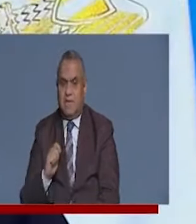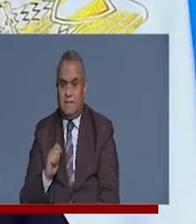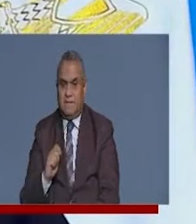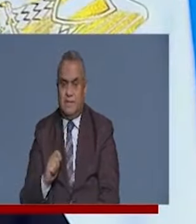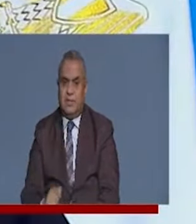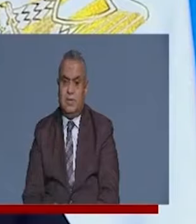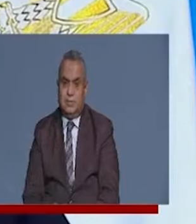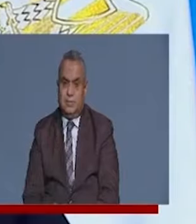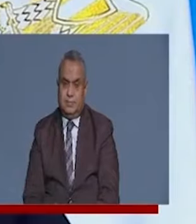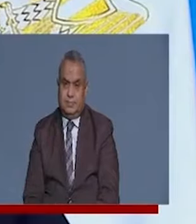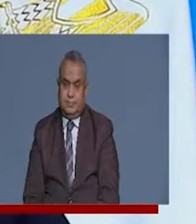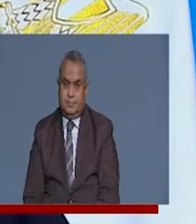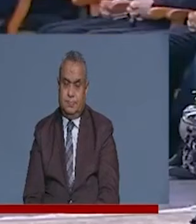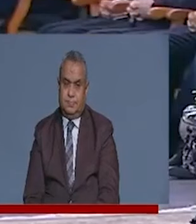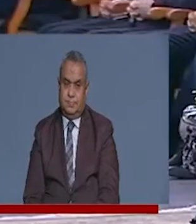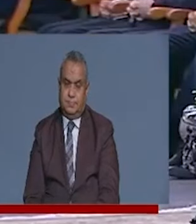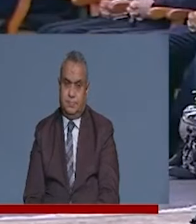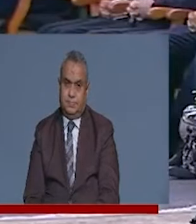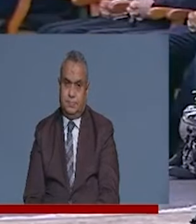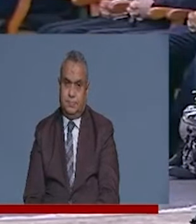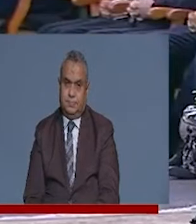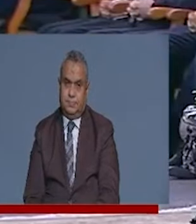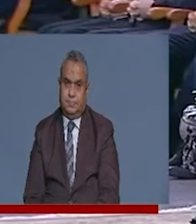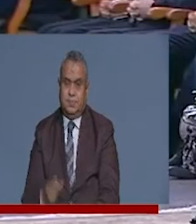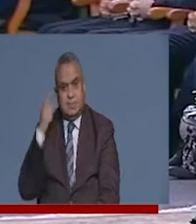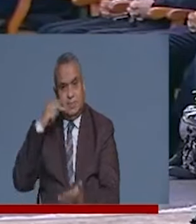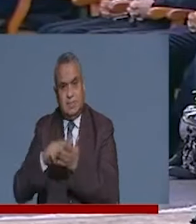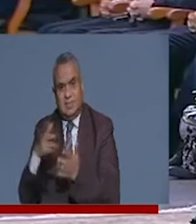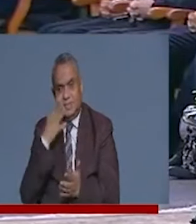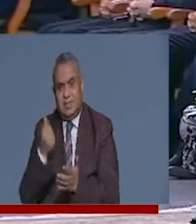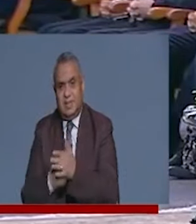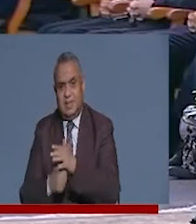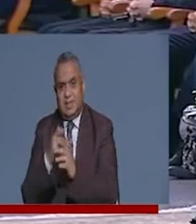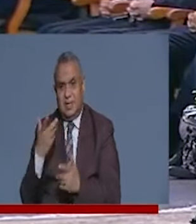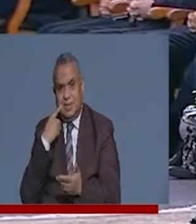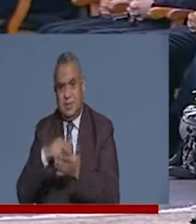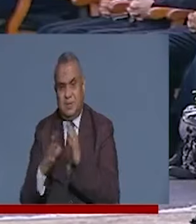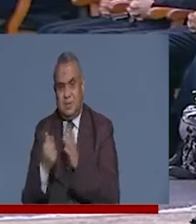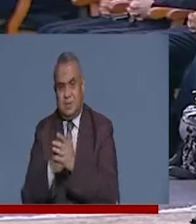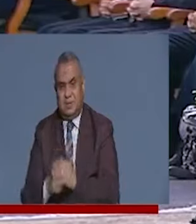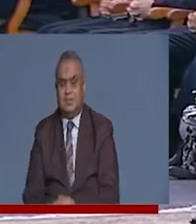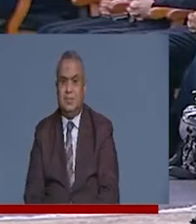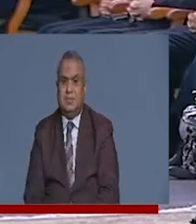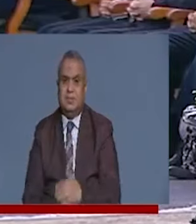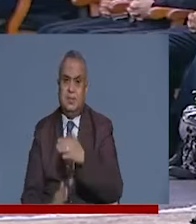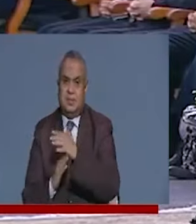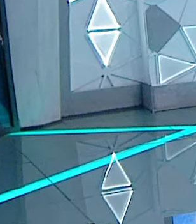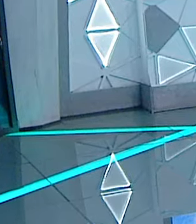ها ف اللي حضرتك 1500 يعني، لو ممكن حضرتك يعني احنا